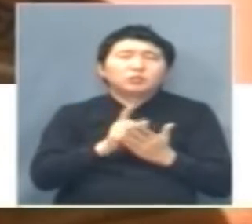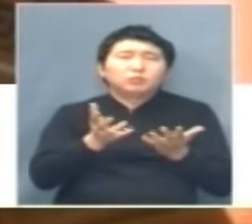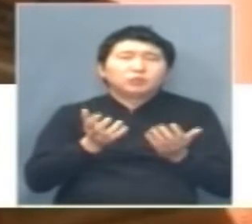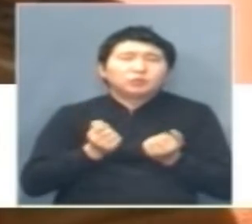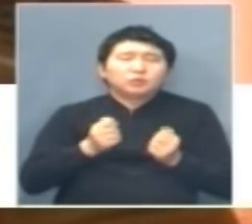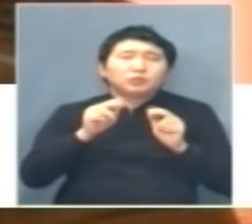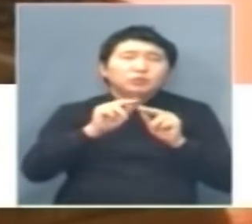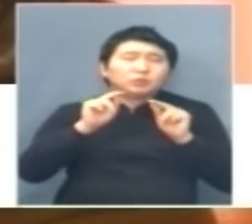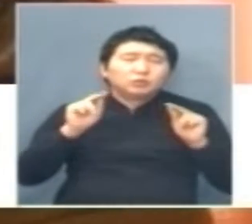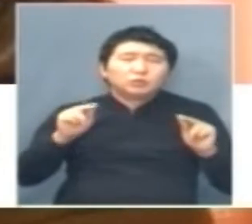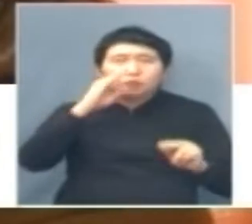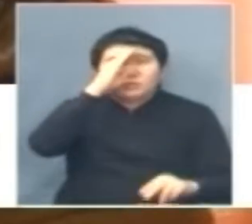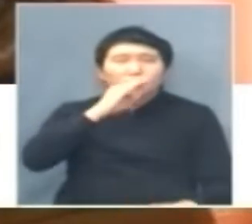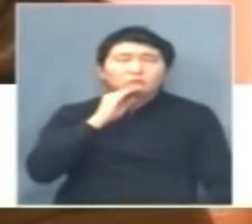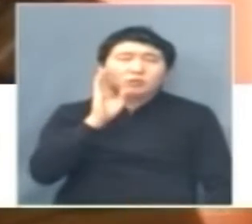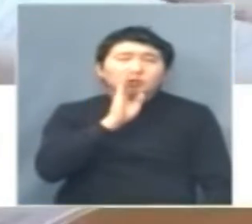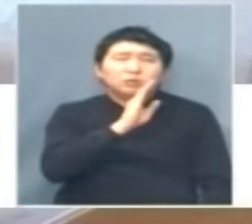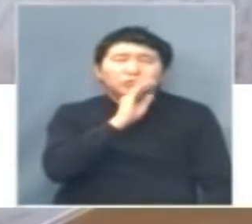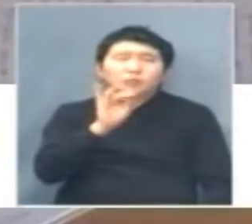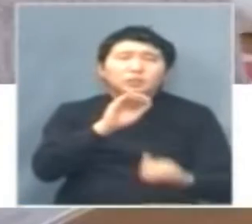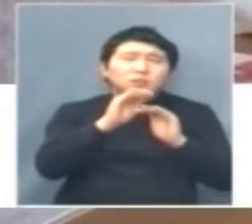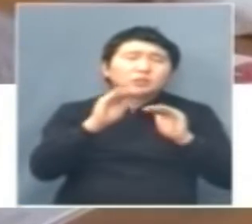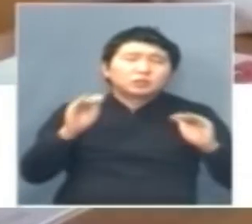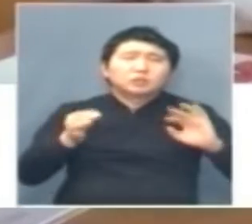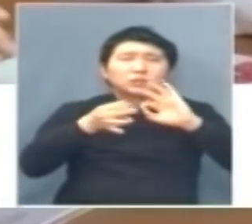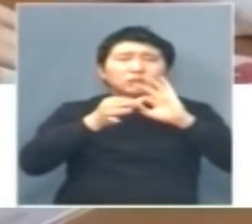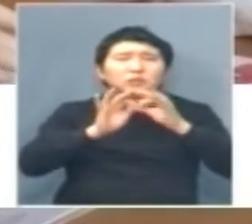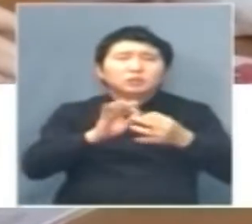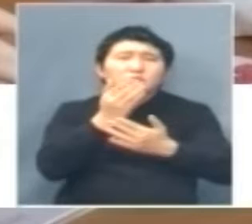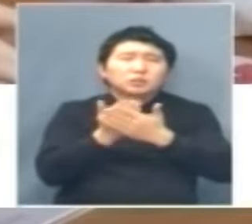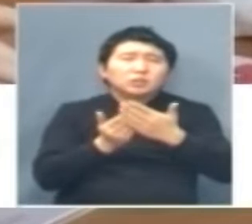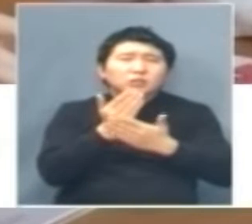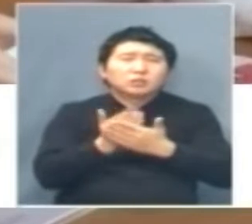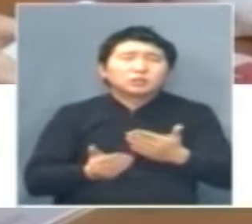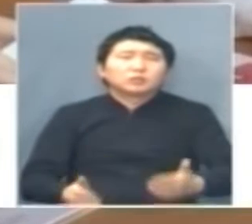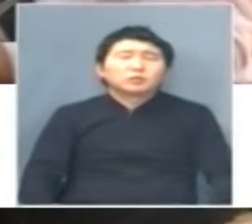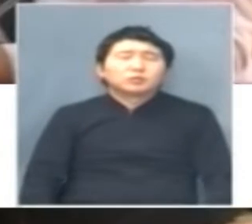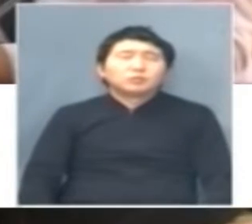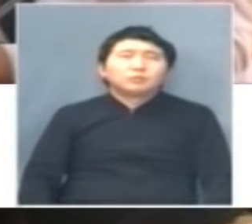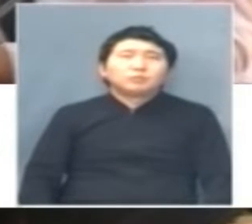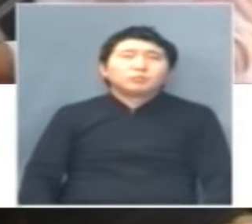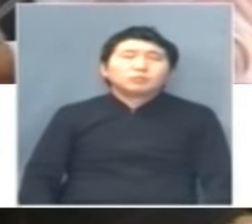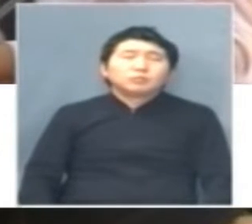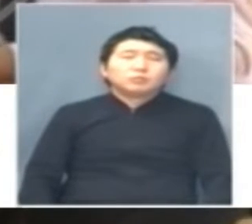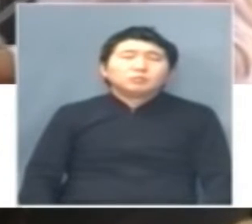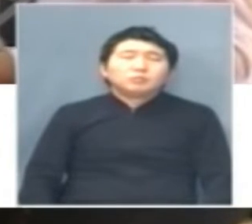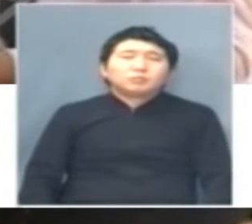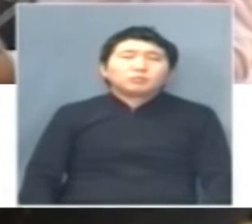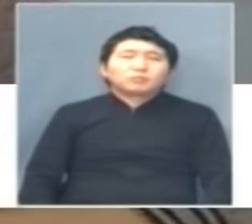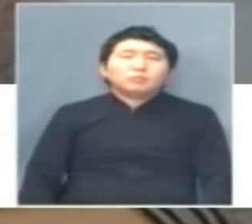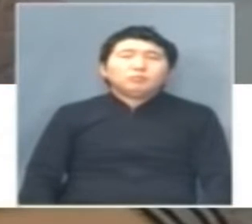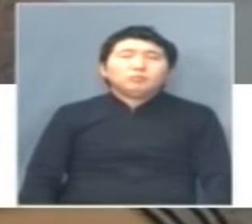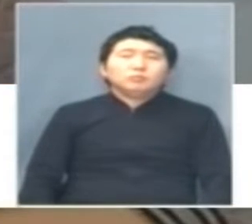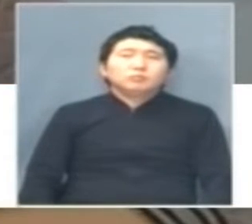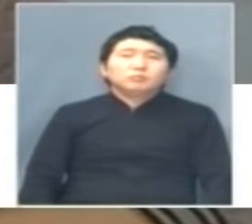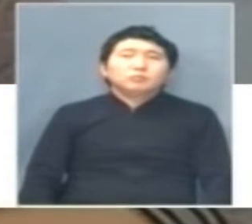педагогами, родителями и детьми, ведь понимание необходимости происходящего должно присутствовать в каждом из звеньев образовательного процесса.